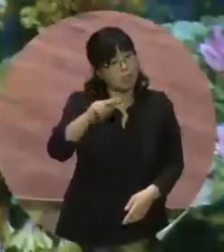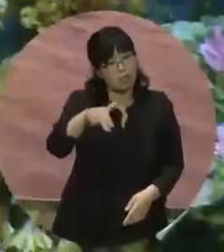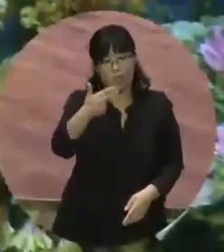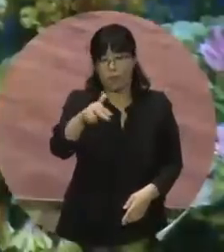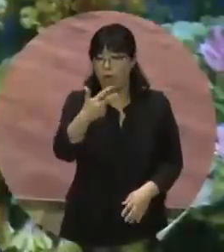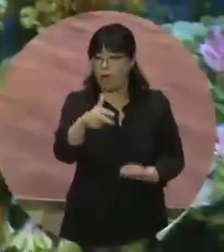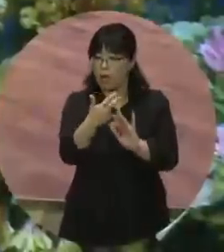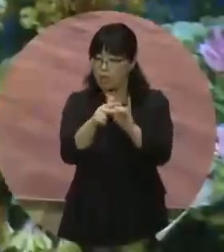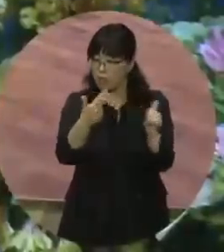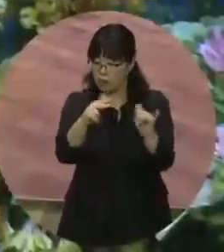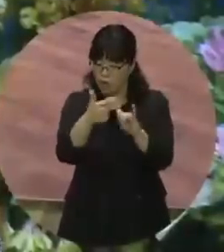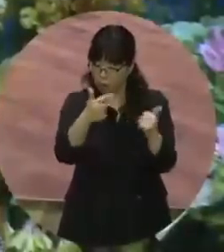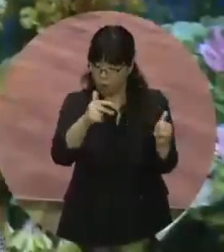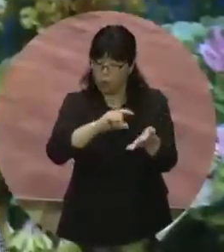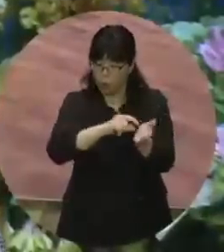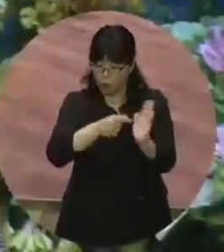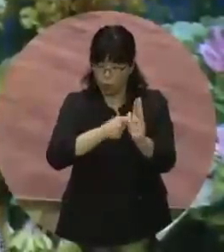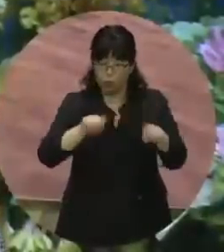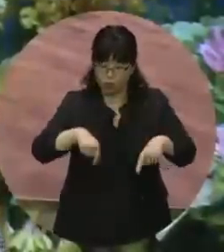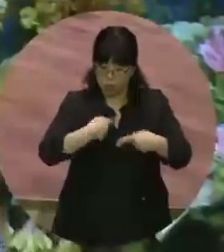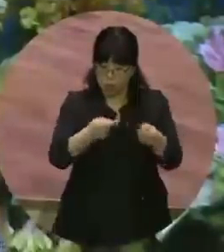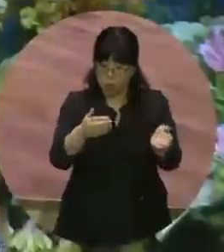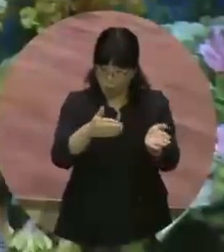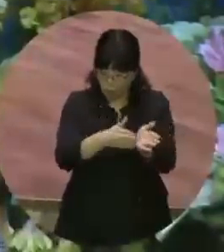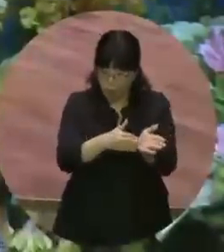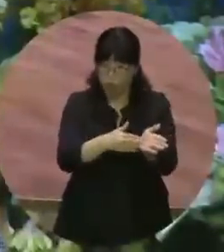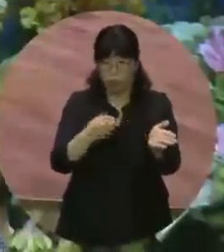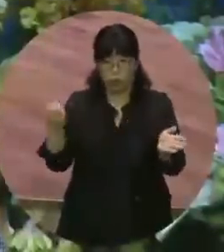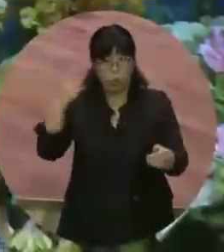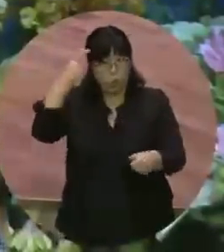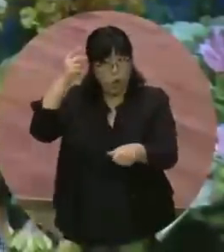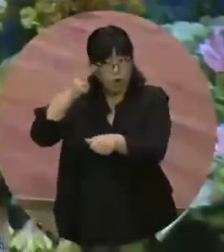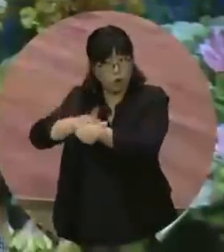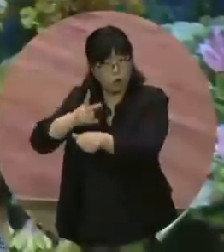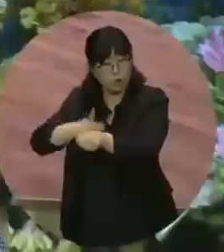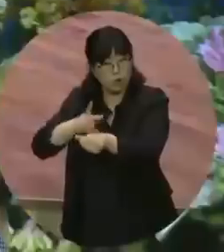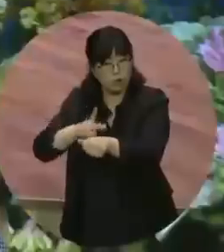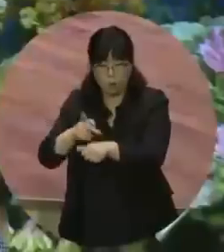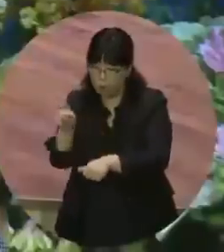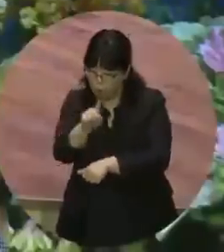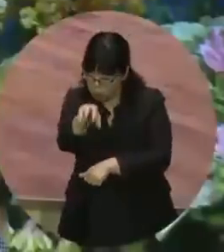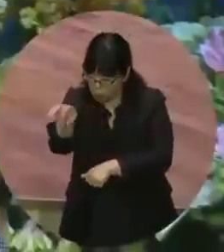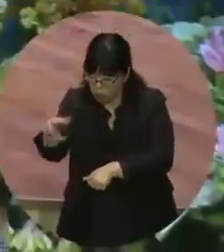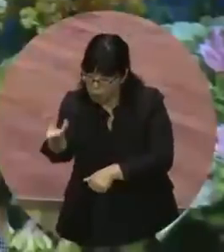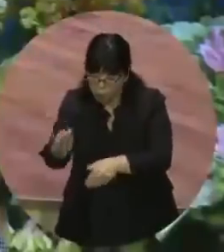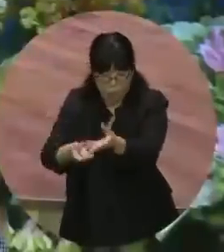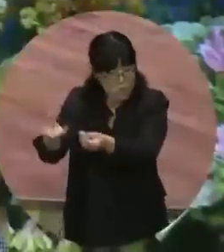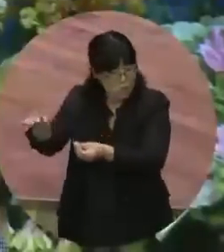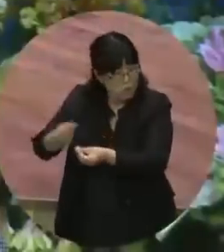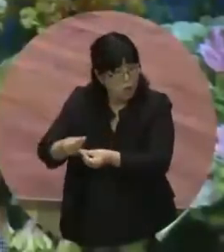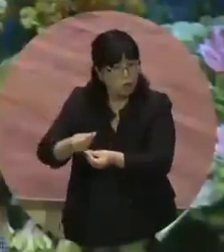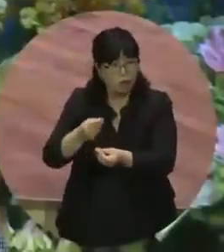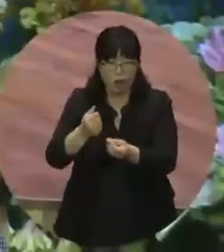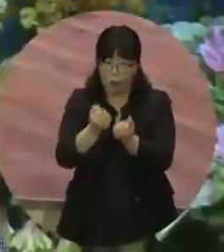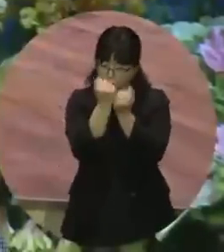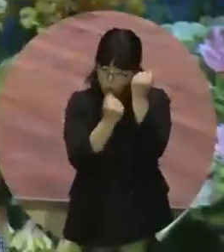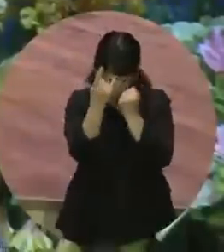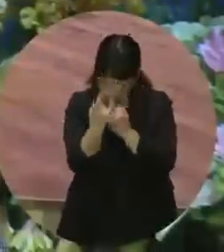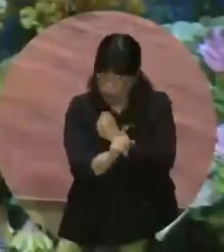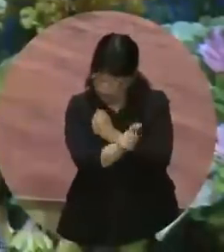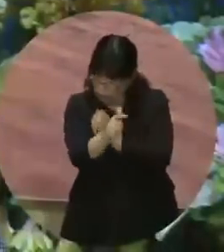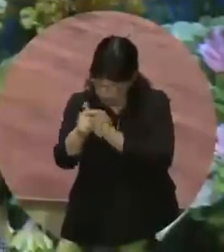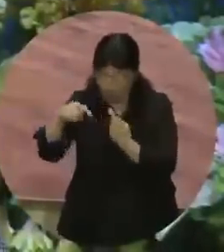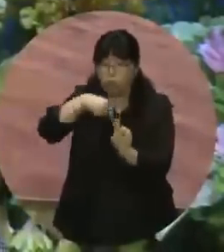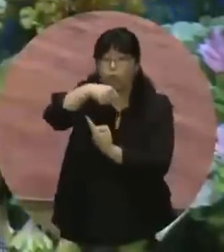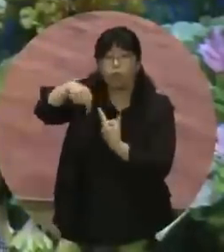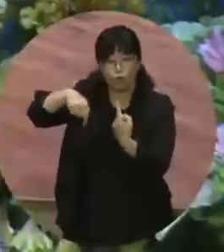다 공짜로 다 빌려서 그렇게 다 설 수가 있었습니다. 펜스테이트 대학에서 두 강의가 뭐냐